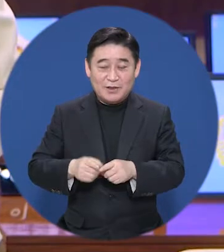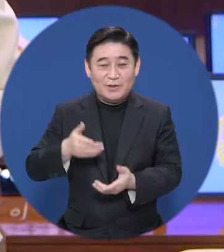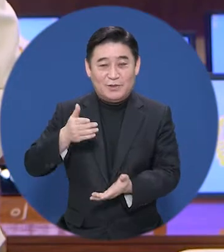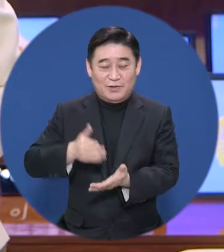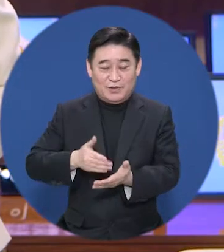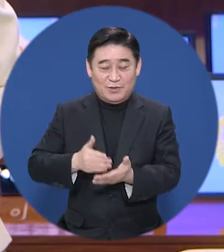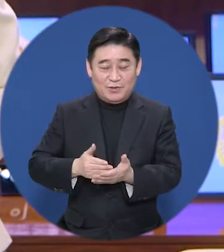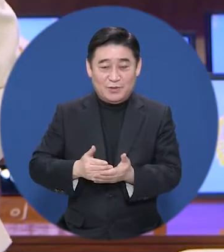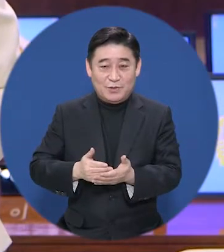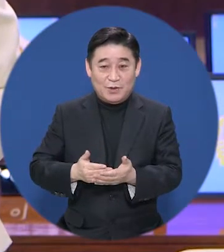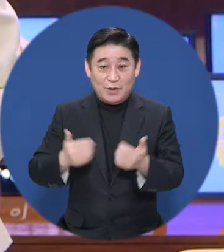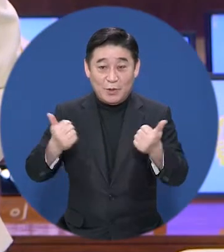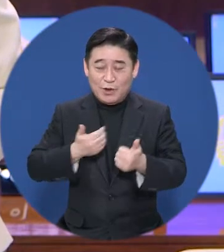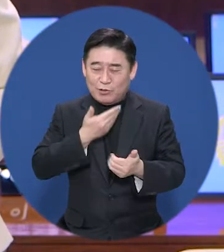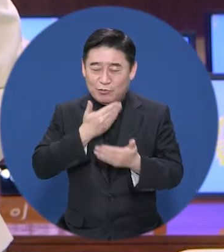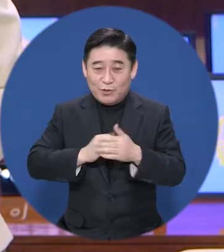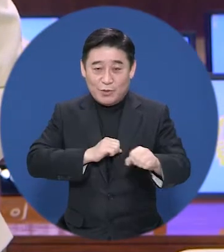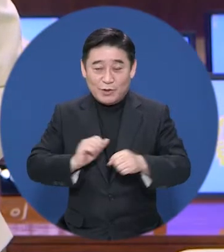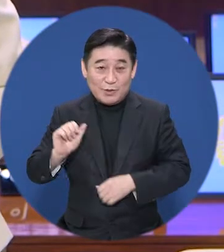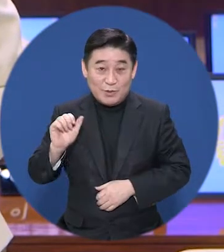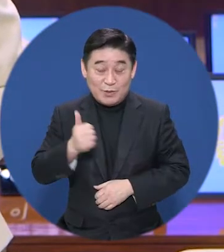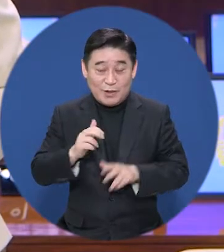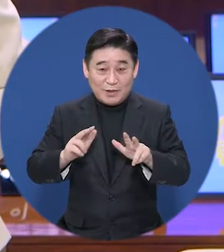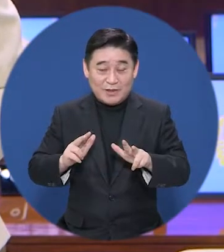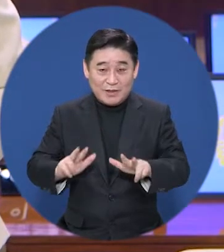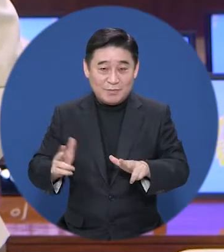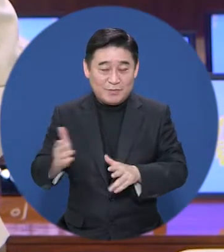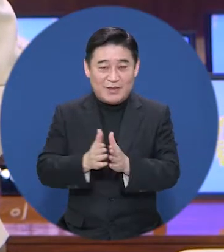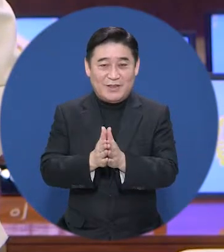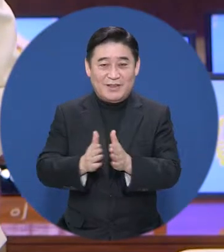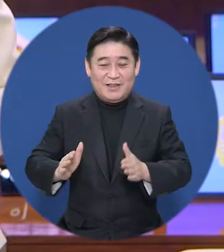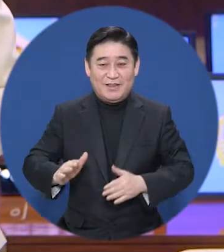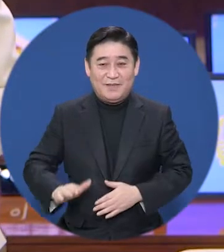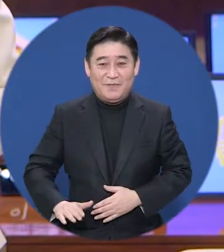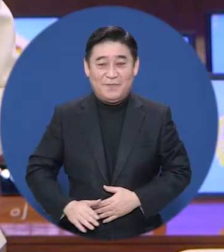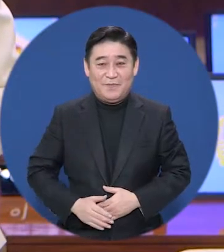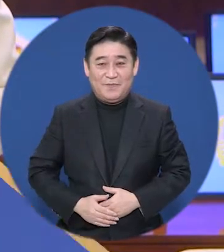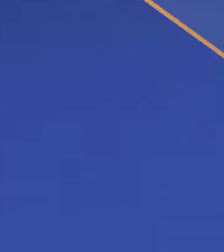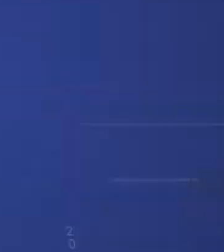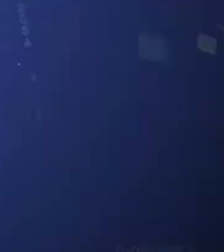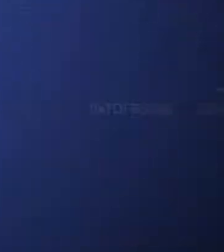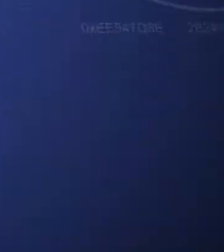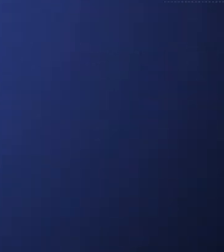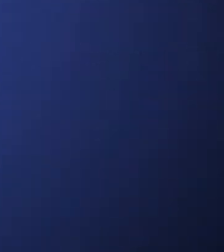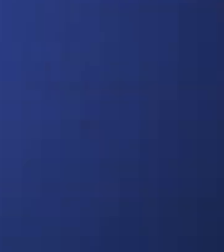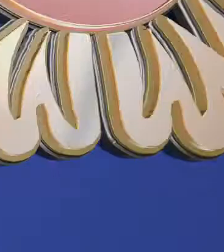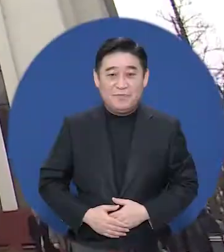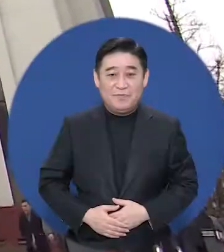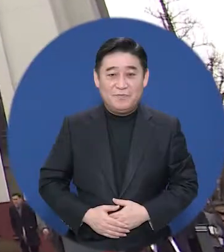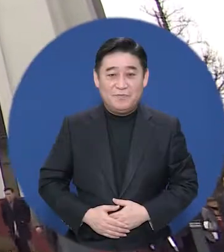의정포커스, 본회의의 주요 활동 소개와 함께 지금부터 시작하겠습니다.